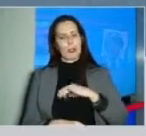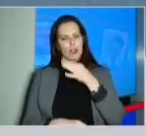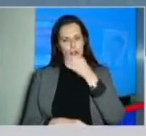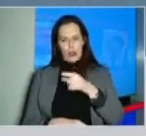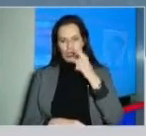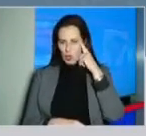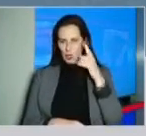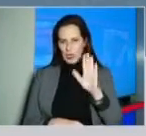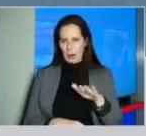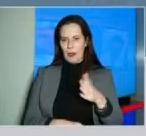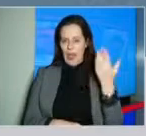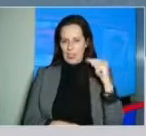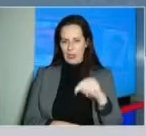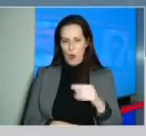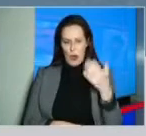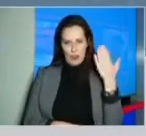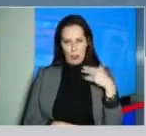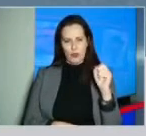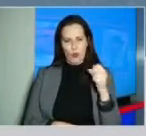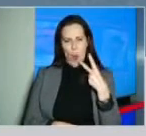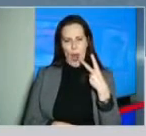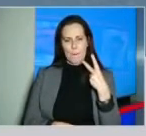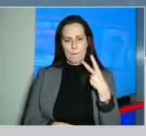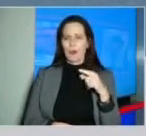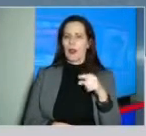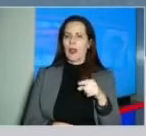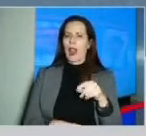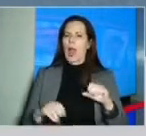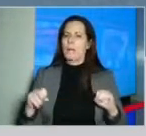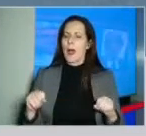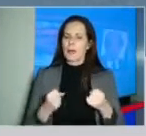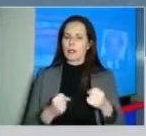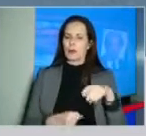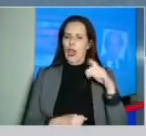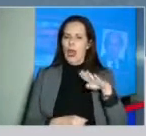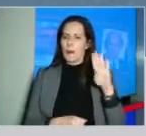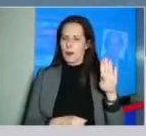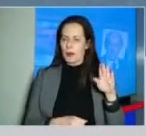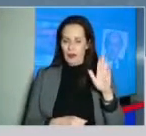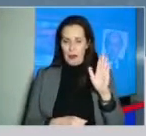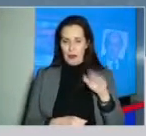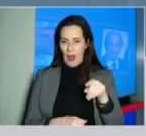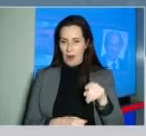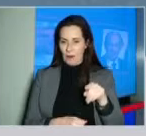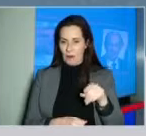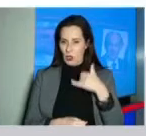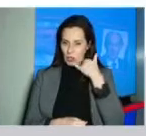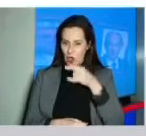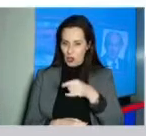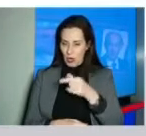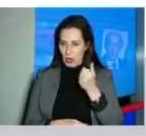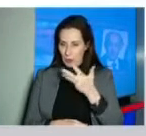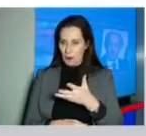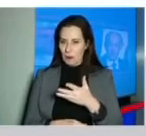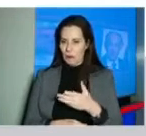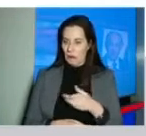כי אני יודעת, גם היית פה לפני כשבועיים, על המאמצים של נתניהו, הרי גם התקשר אליך לא מעט